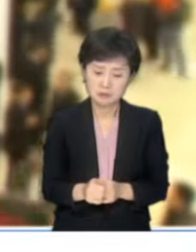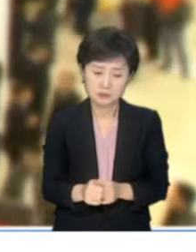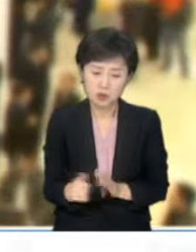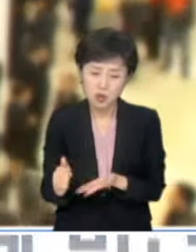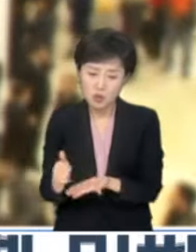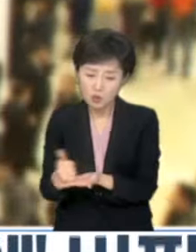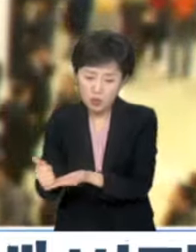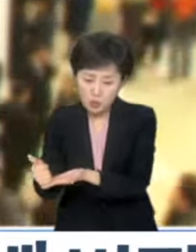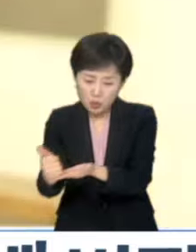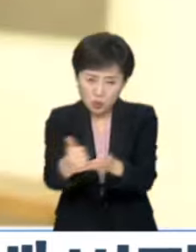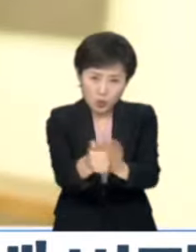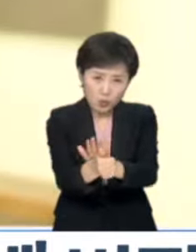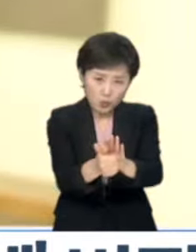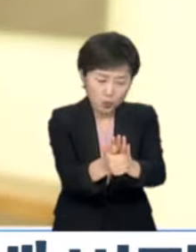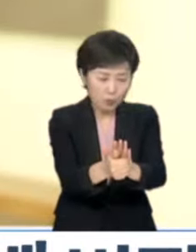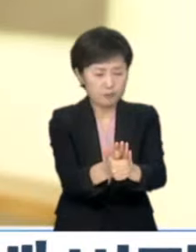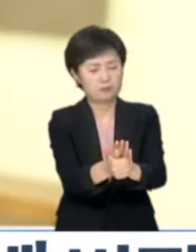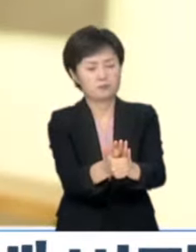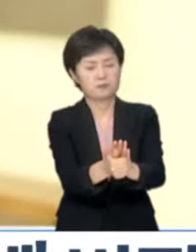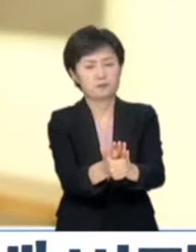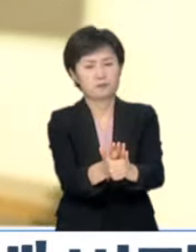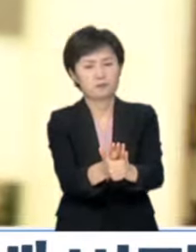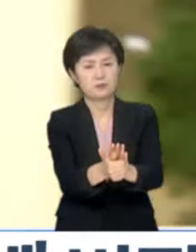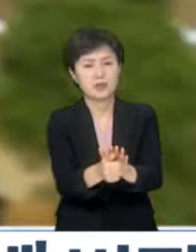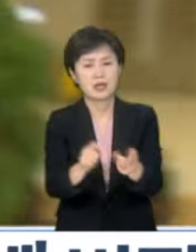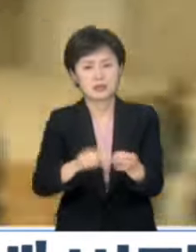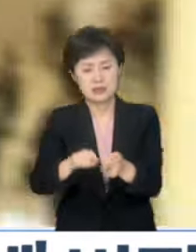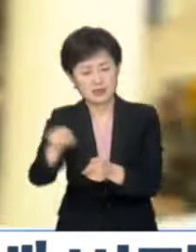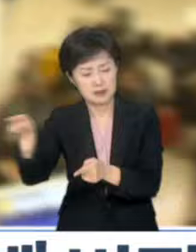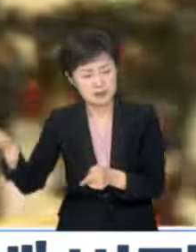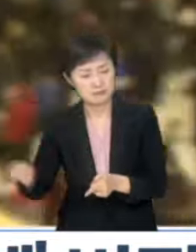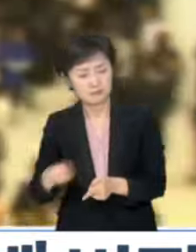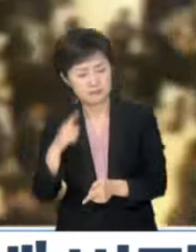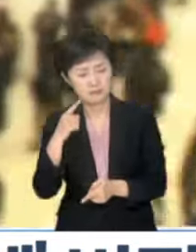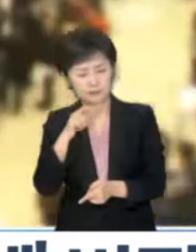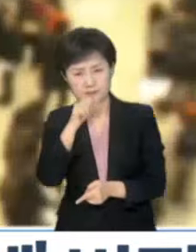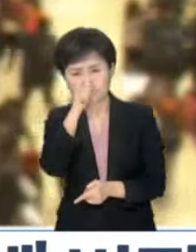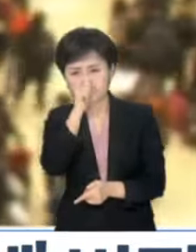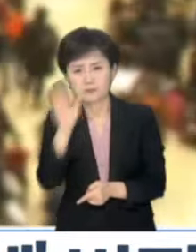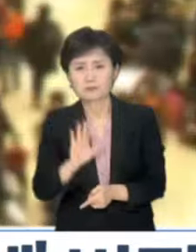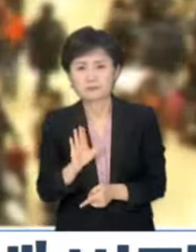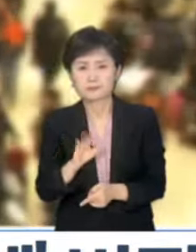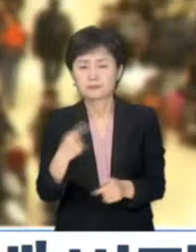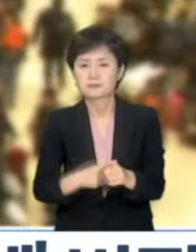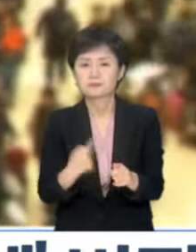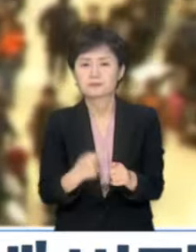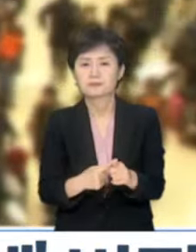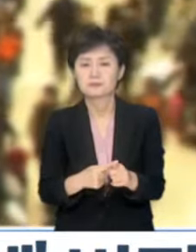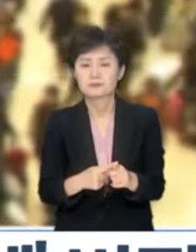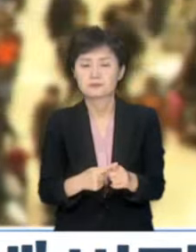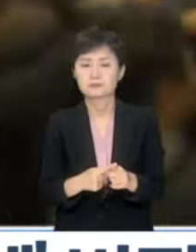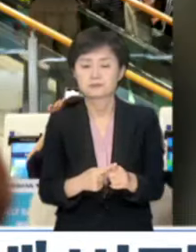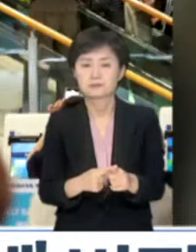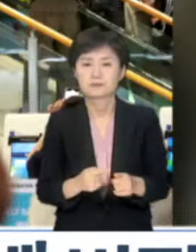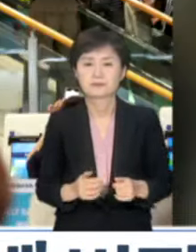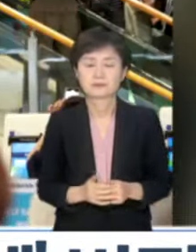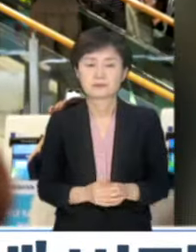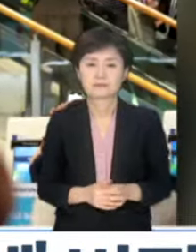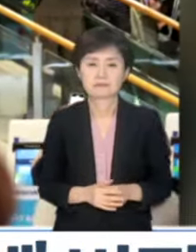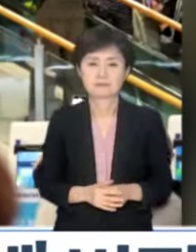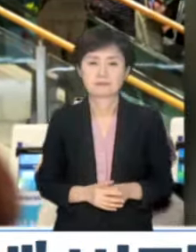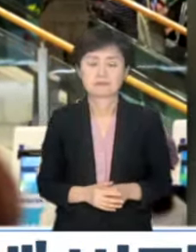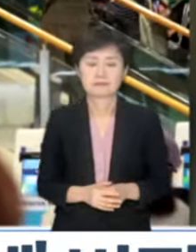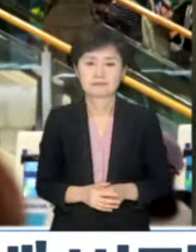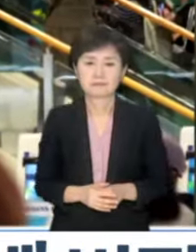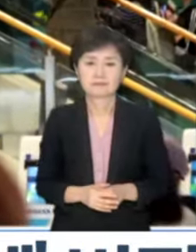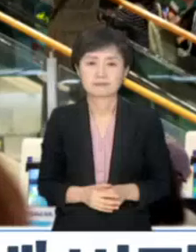되는 건데 그런 문제 원인에 대해서 사실은 좀 제재가 돼야 되는데 그게 아니라 오히려 이상한 특혜를 마련했다 이런 맞아요. 비판도 받고 있는 것이죠.